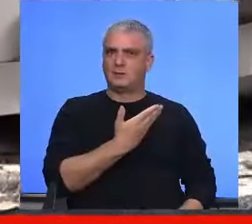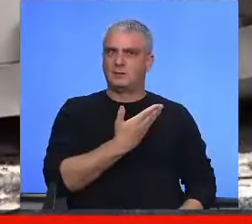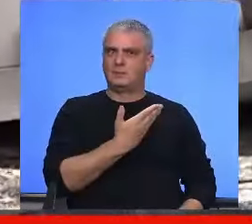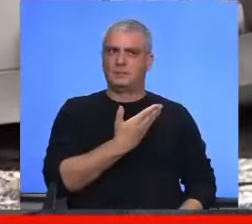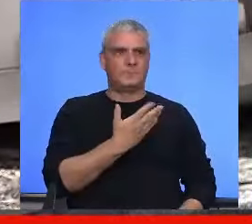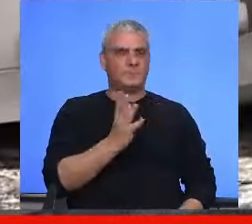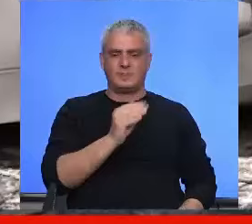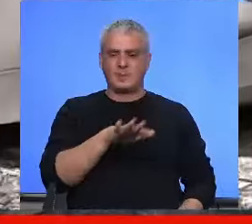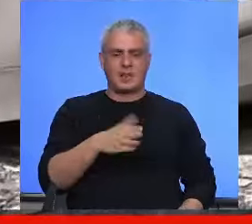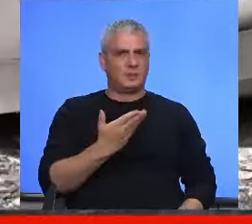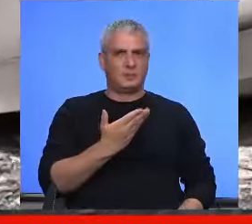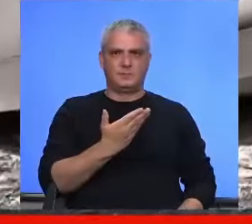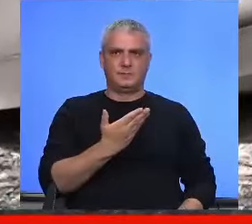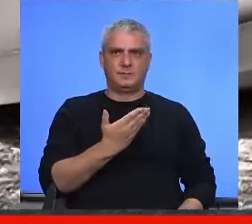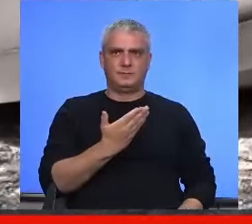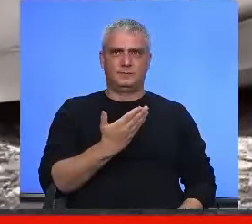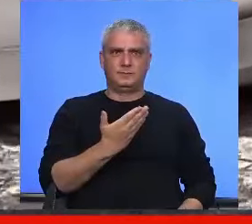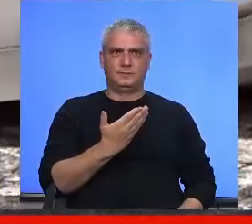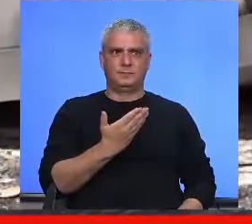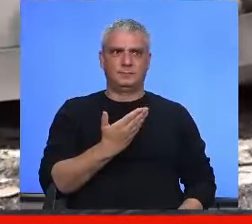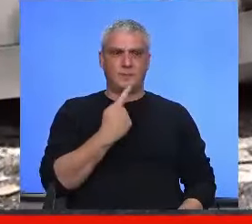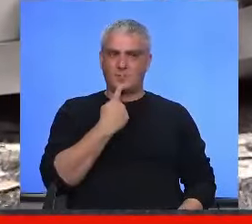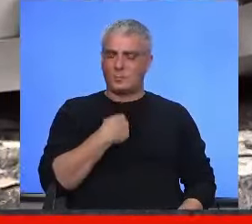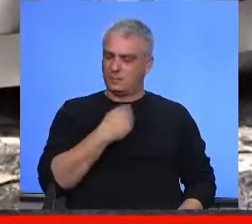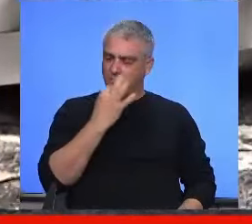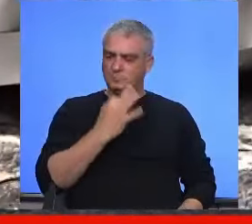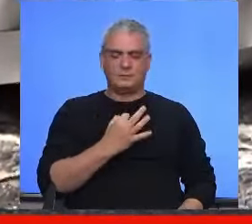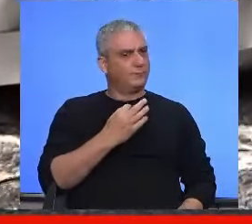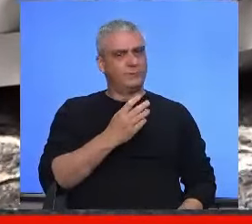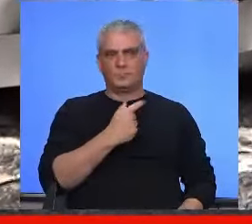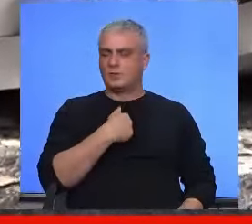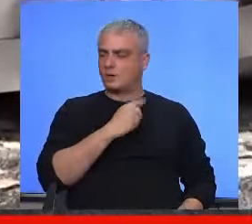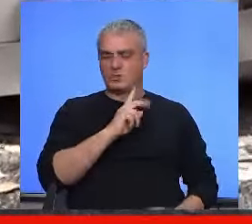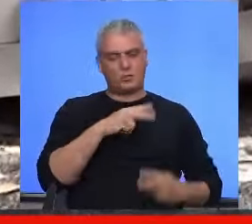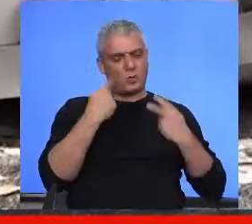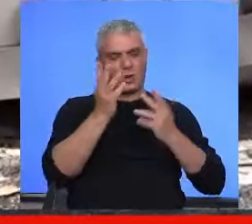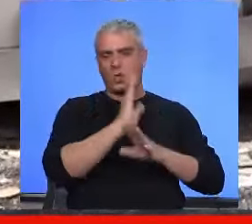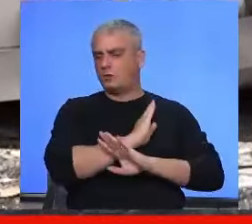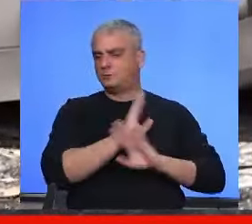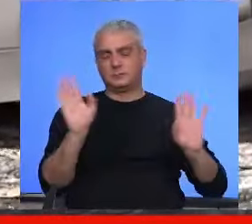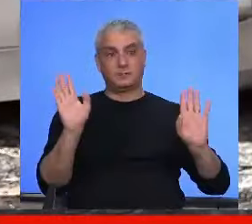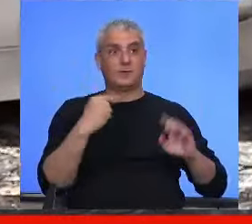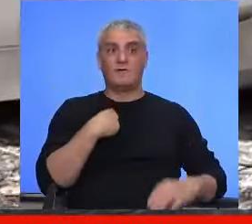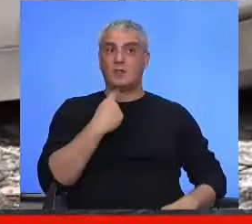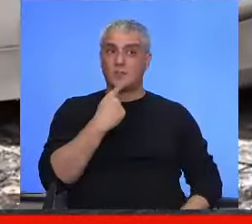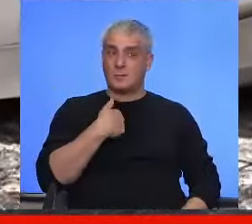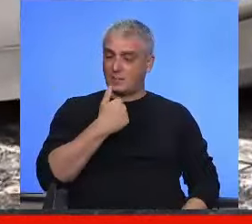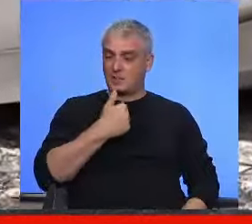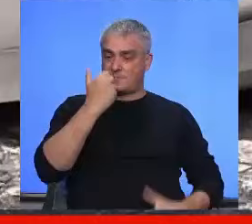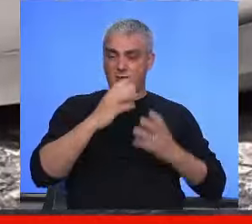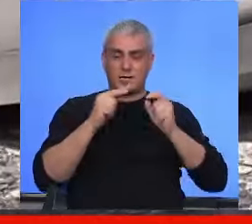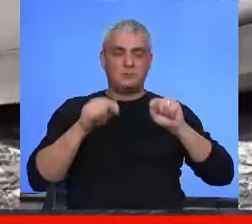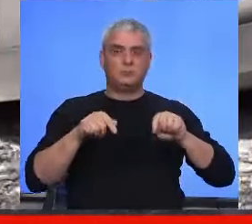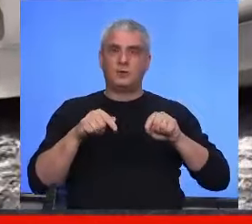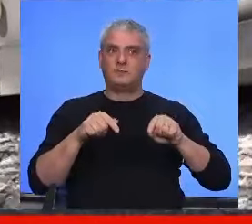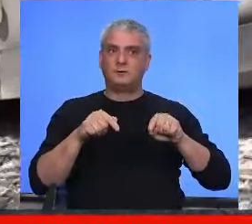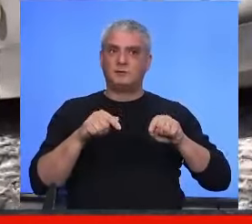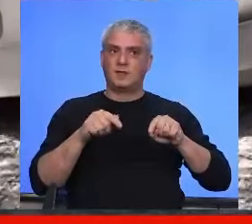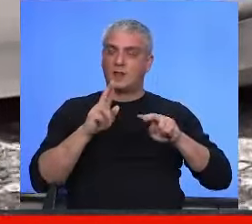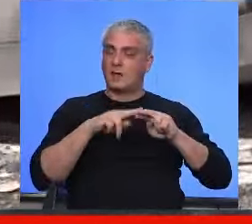עם ילדים קטנים. אמרו לי חד משמעית, אנחנו חוזרים לאביבים. ואני אומר לך כמנהיג של המושב הזה,